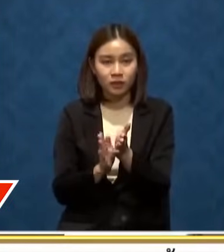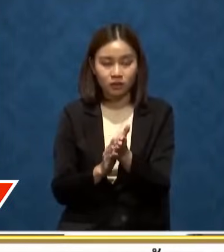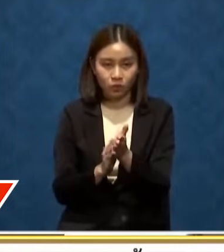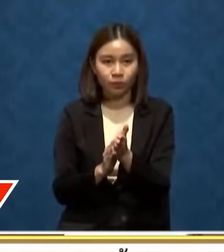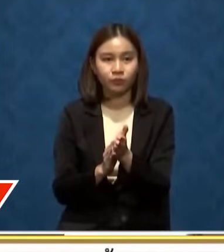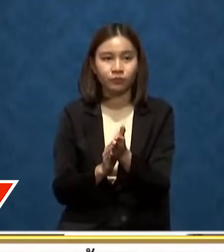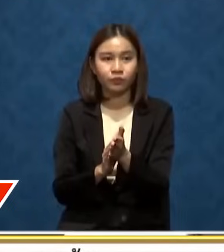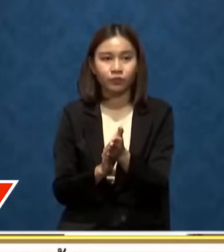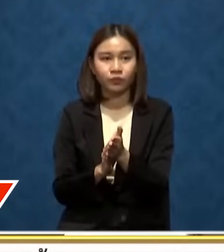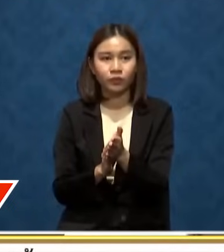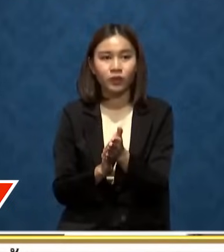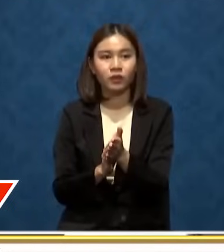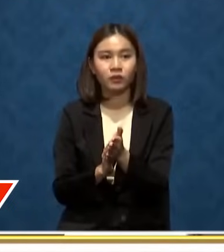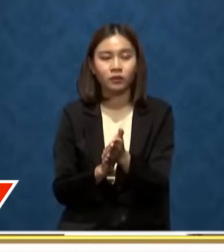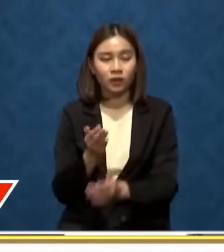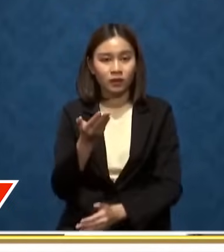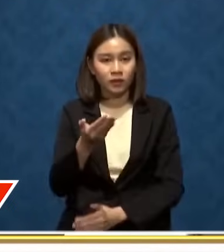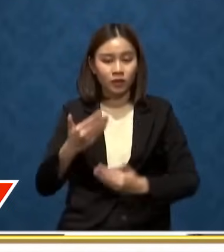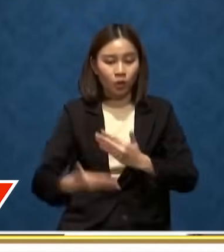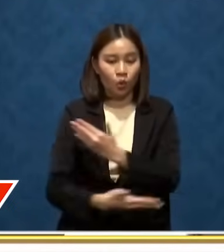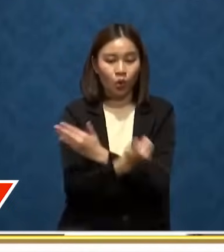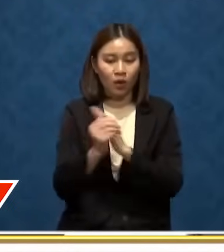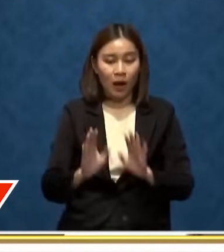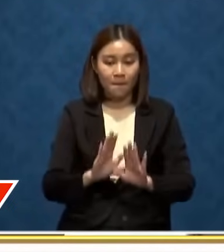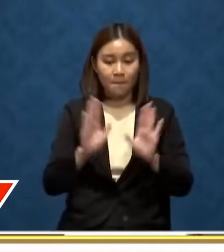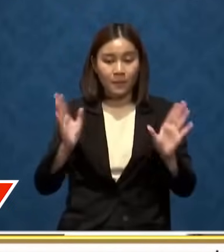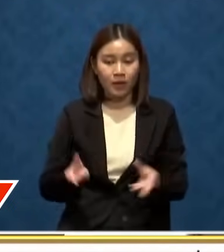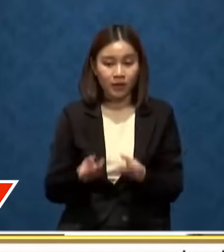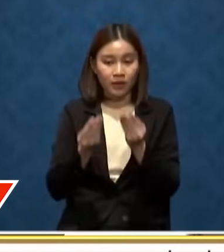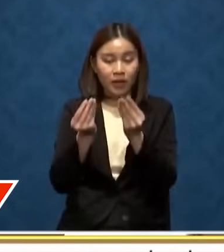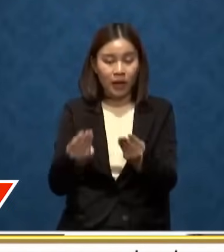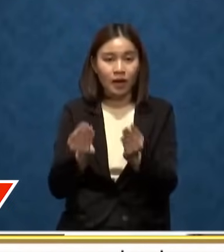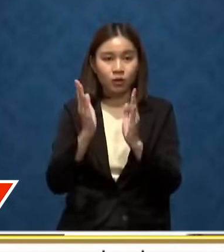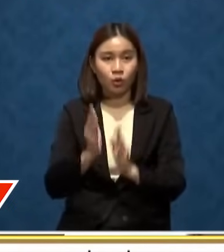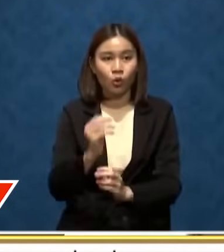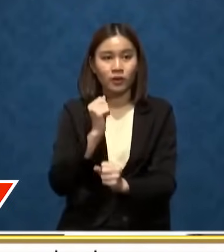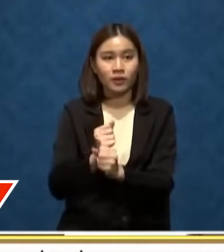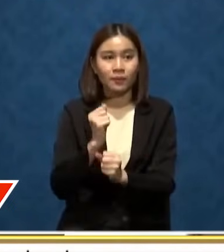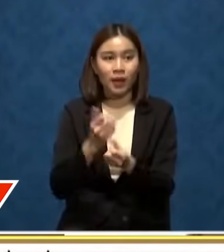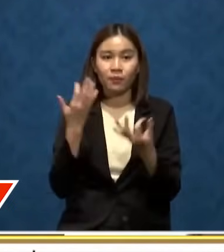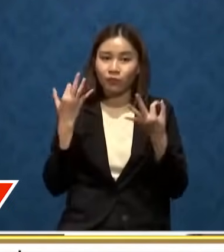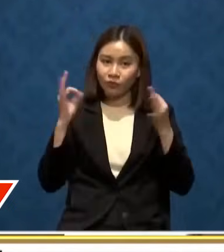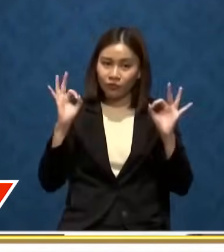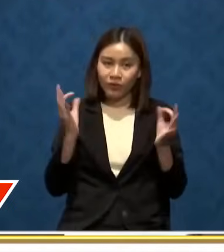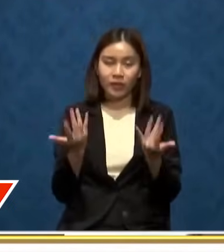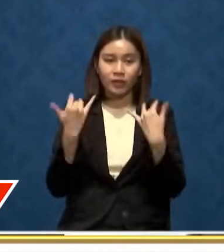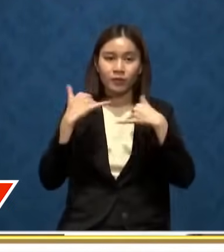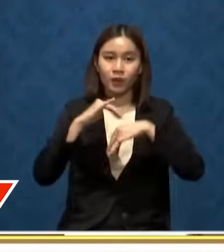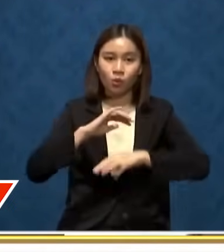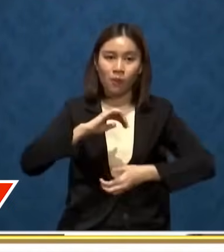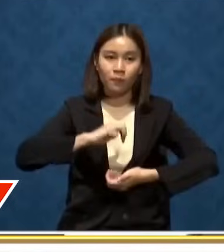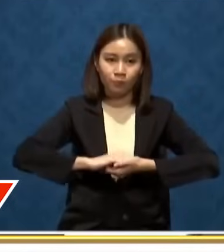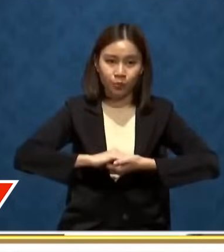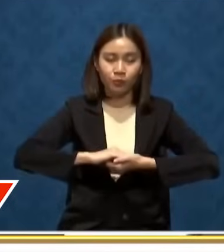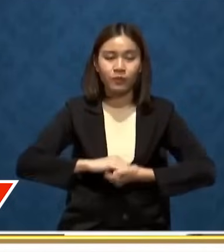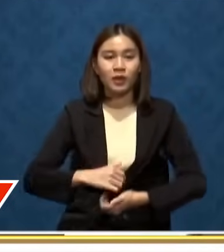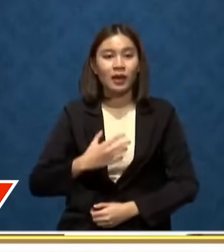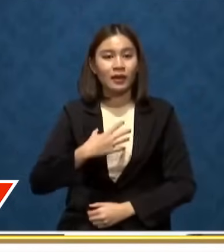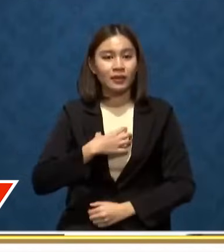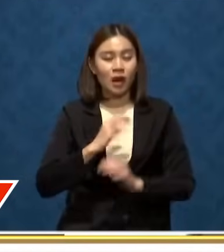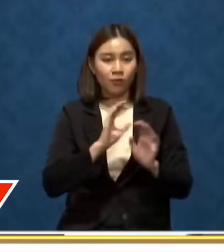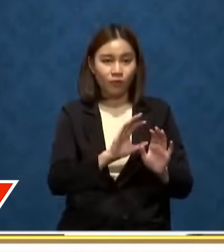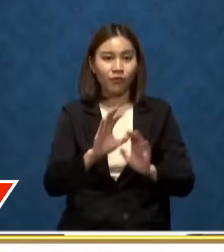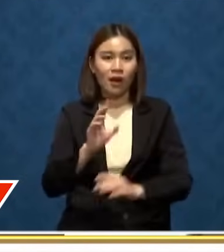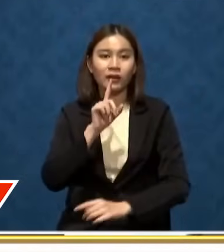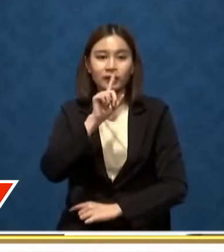และที่ท่านได้เปิดโอกาสให้กับผู้สร้างที่เป็นอิสระได้เข้ามาร่วมงานแต่ท่านอยากจะฝากถ